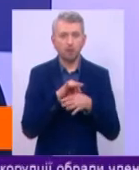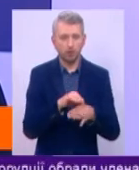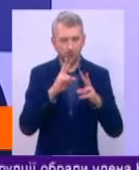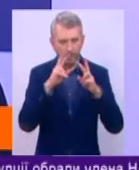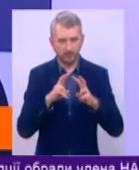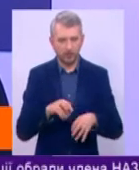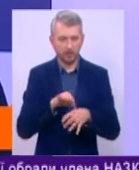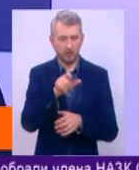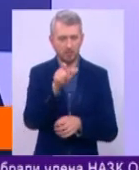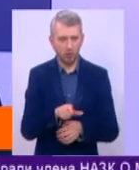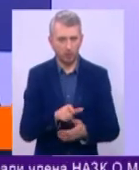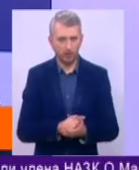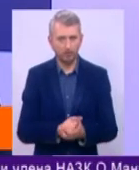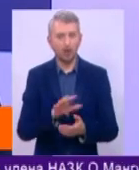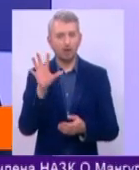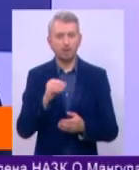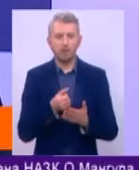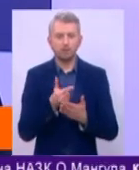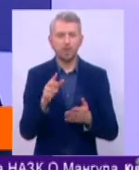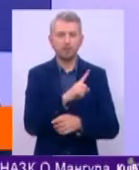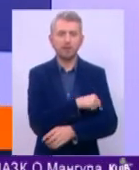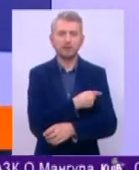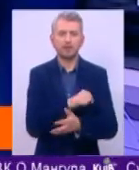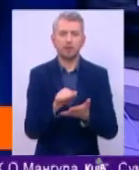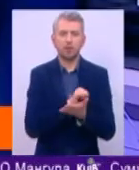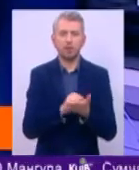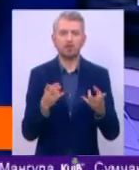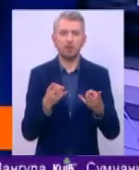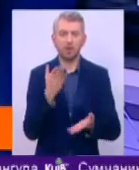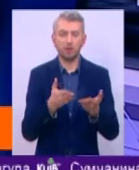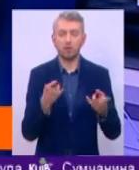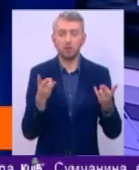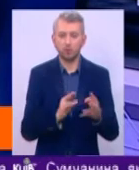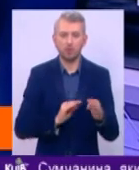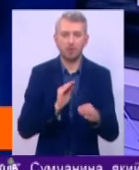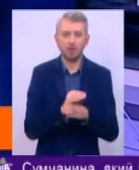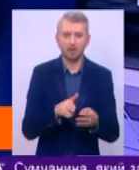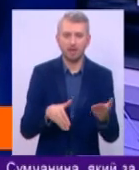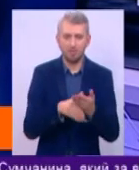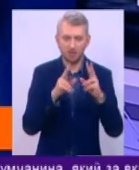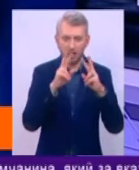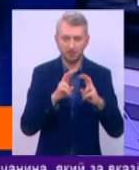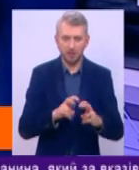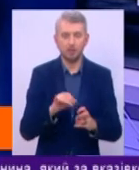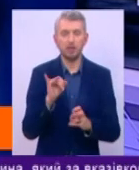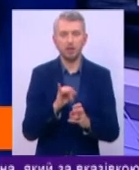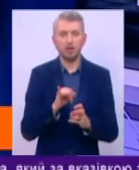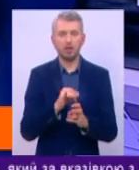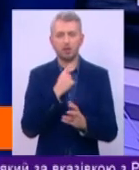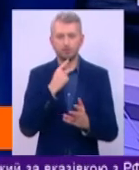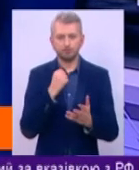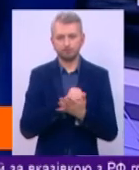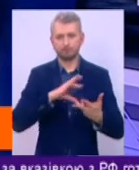освидетельствование больного. Весь пакет медицинских документов, необходимые, если нужно, дополнительные методы обследования, и выносится